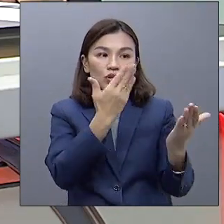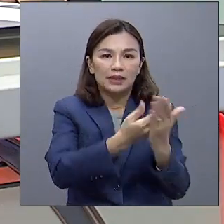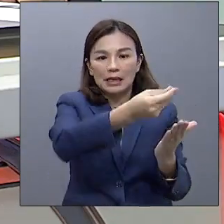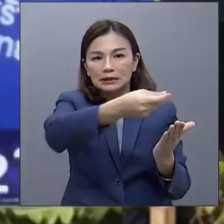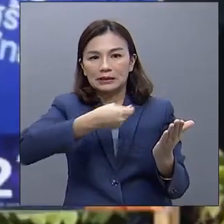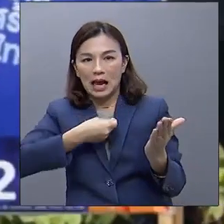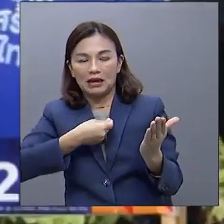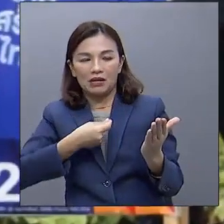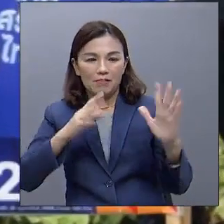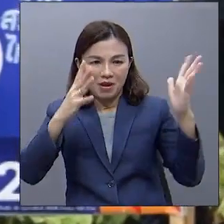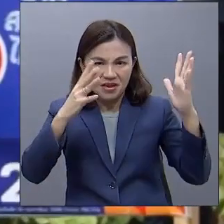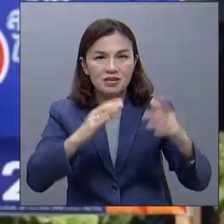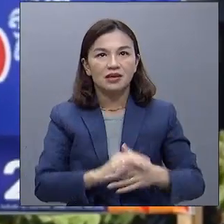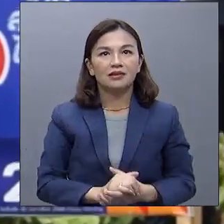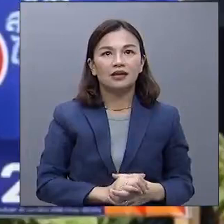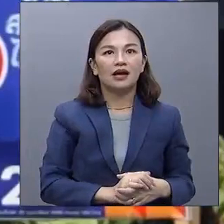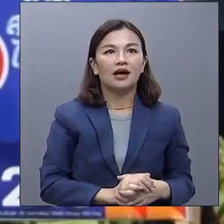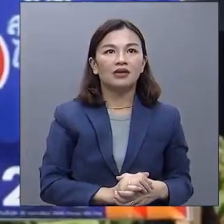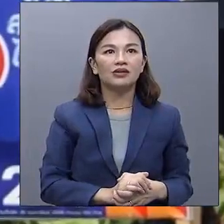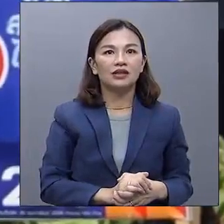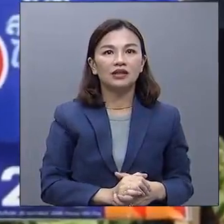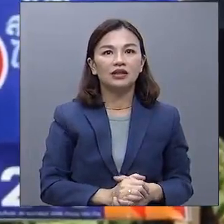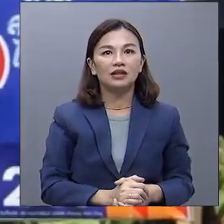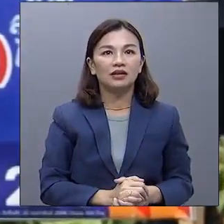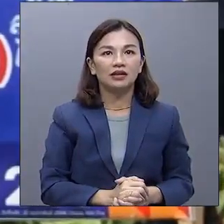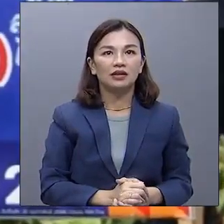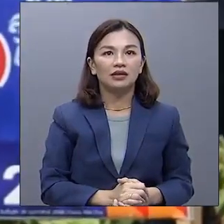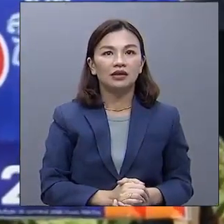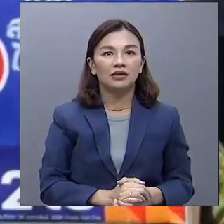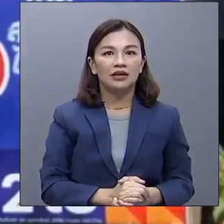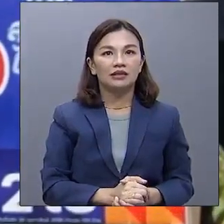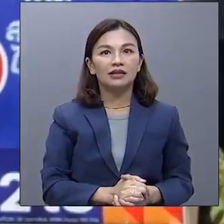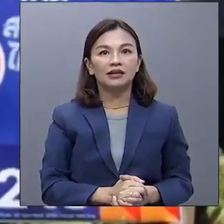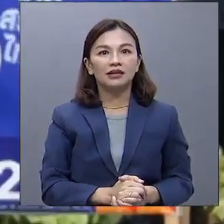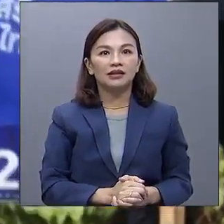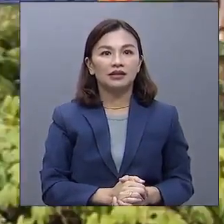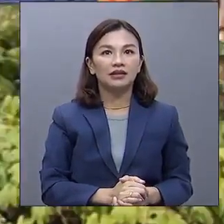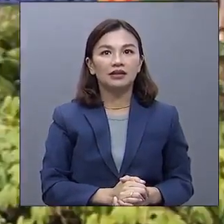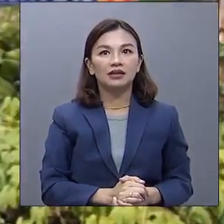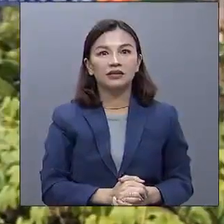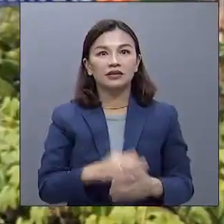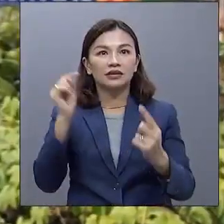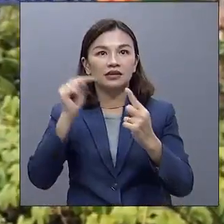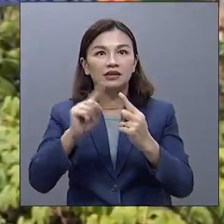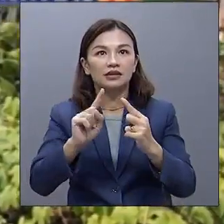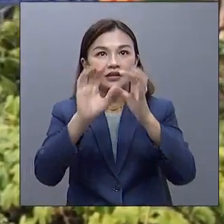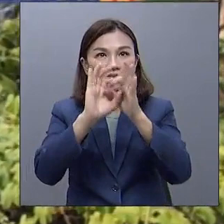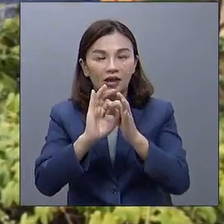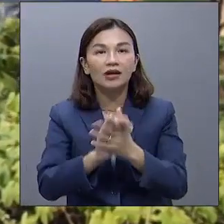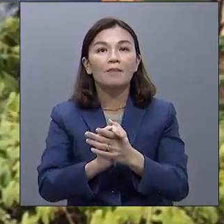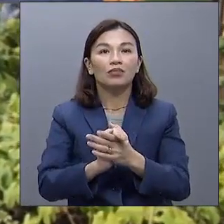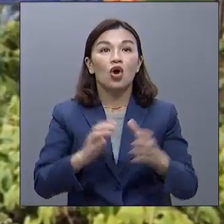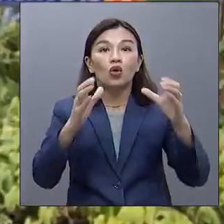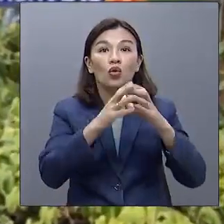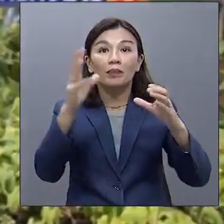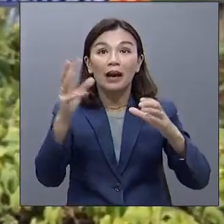ไว้ค่ะนายสมพรบุญคงมาผู้สมัครส.ส.เขตเลือกตั้งที่3จังหวัดชุมพรของพรรคไทย